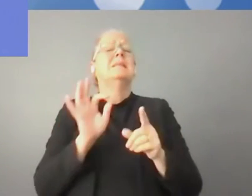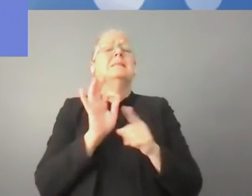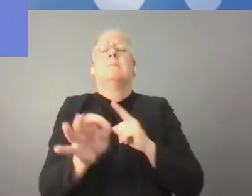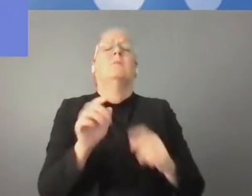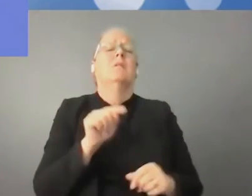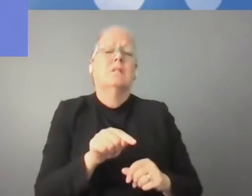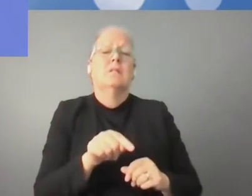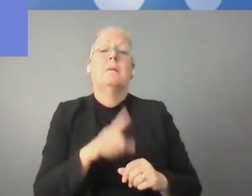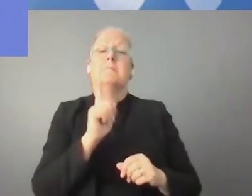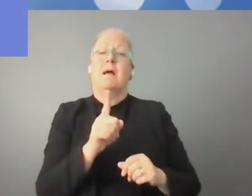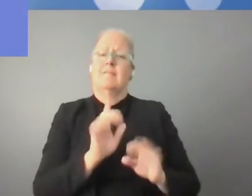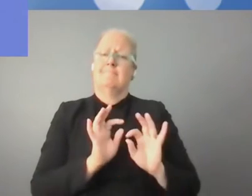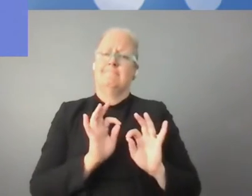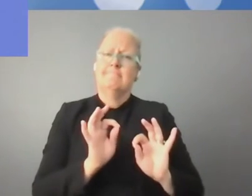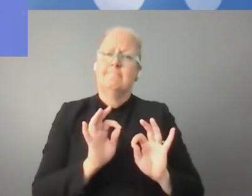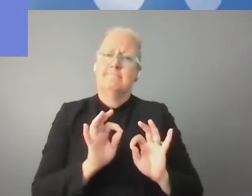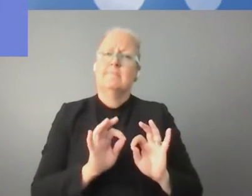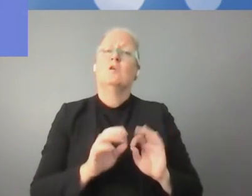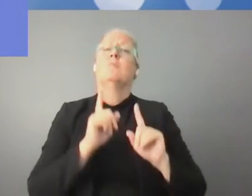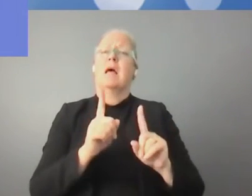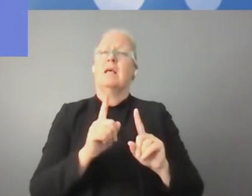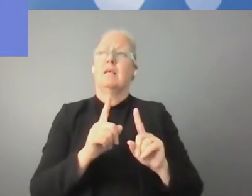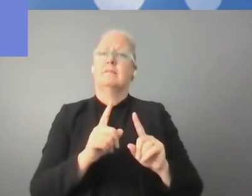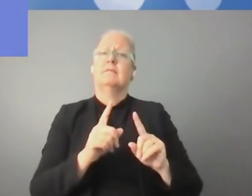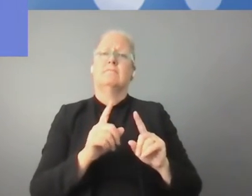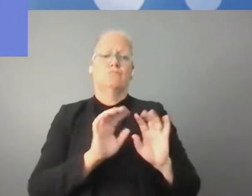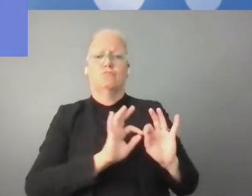решений давайте не будем искать. Спасибо.